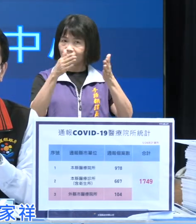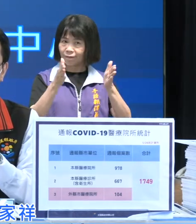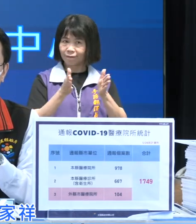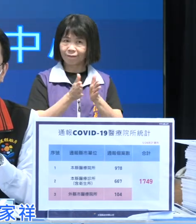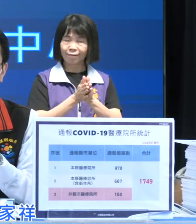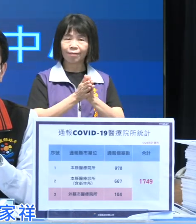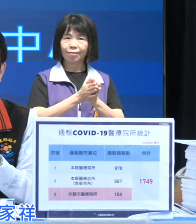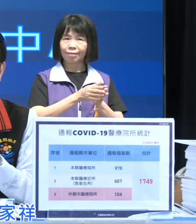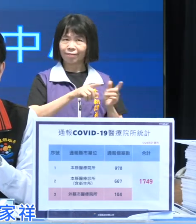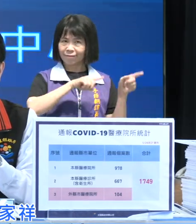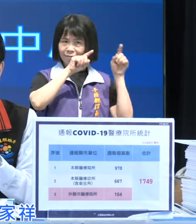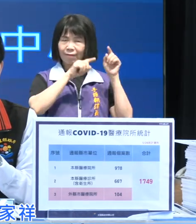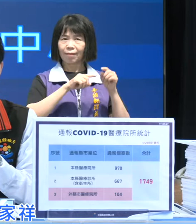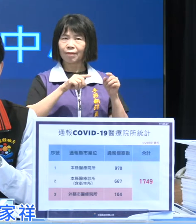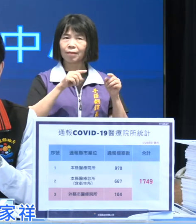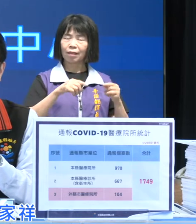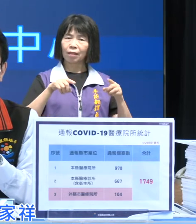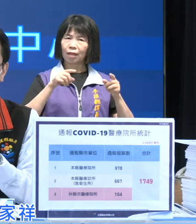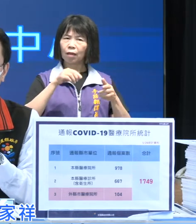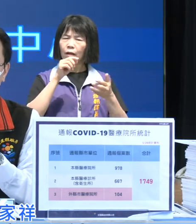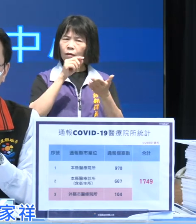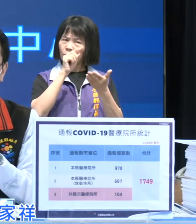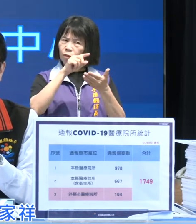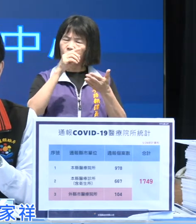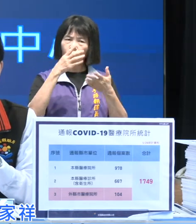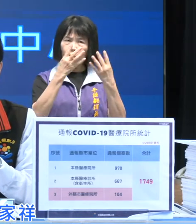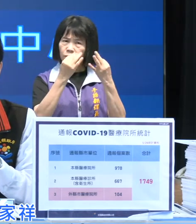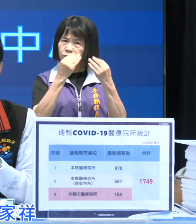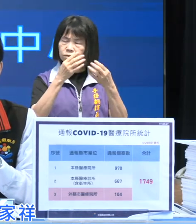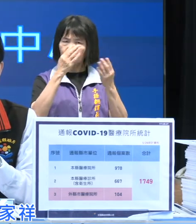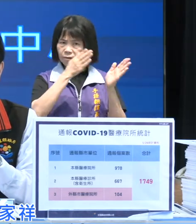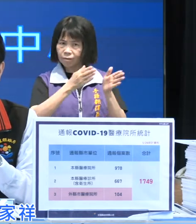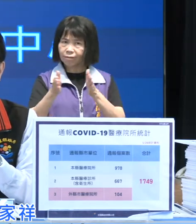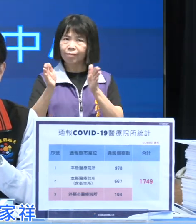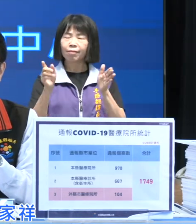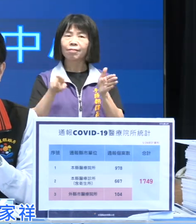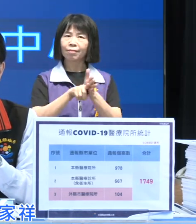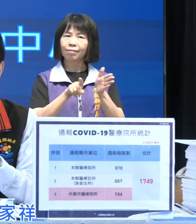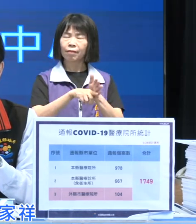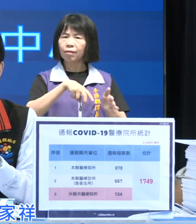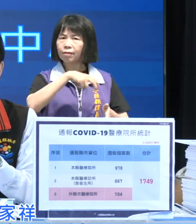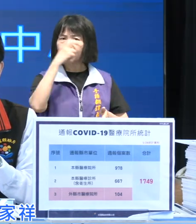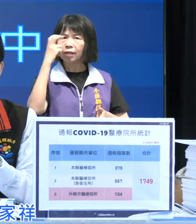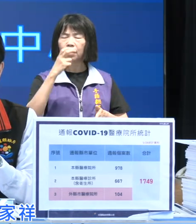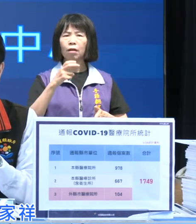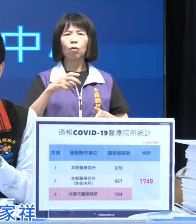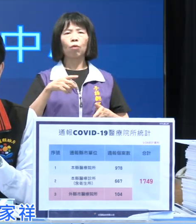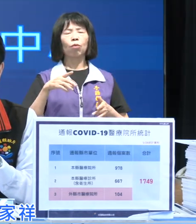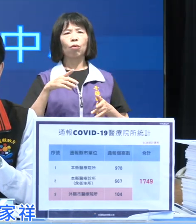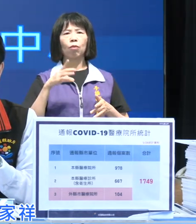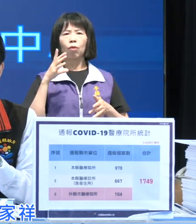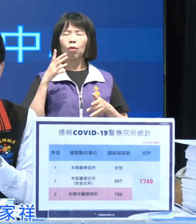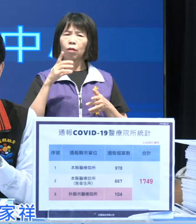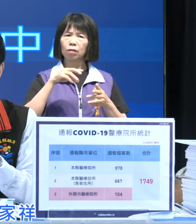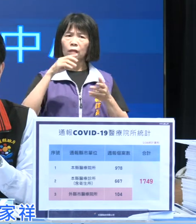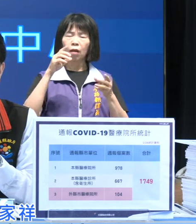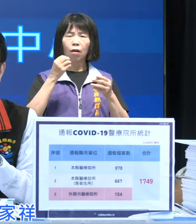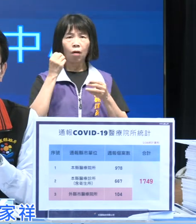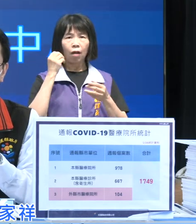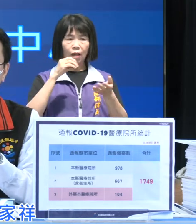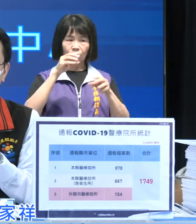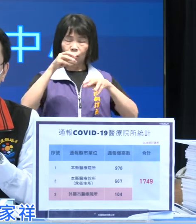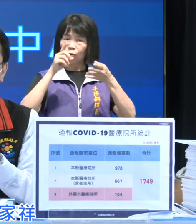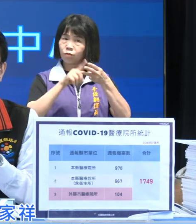这个整个盘点，做一个整理的时候，发现到布玉的这个上传并没有成